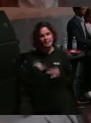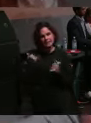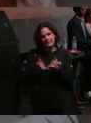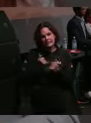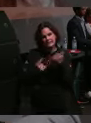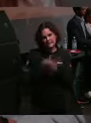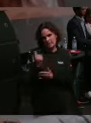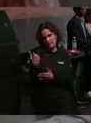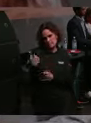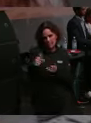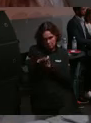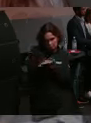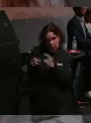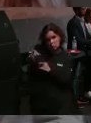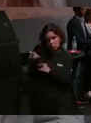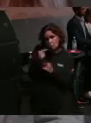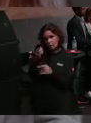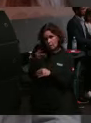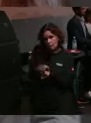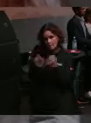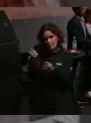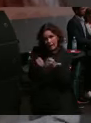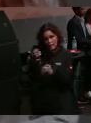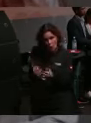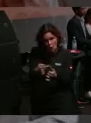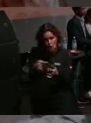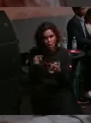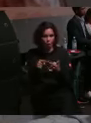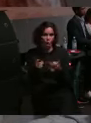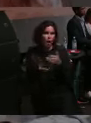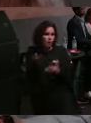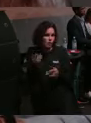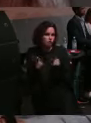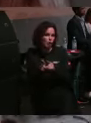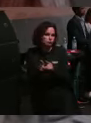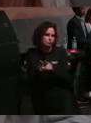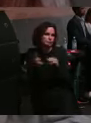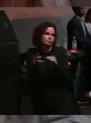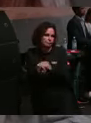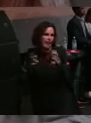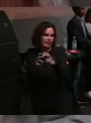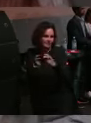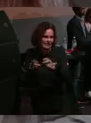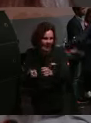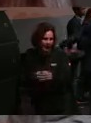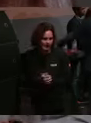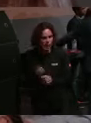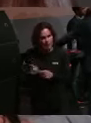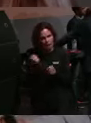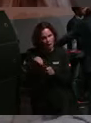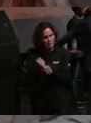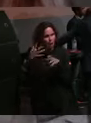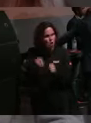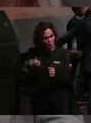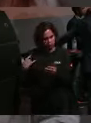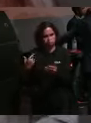regner med du sikter til Melkøya og beslutningen om å elektrifisere. Det jo et arbeid som har pågått gjennom veldig mange år, og når du drar